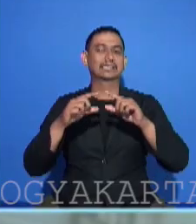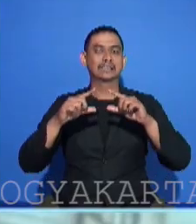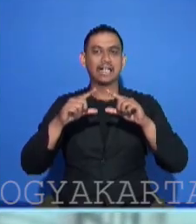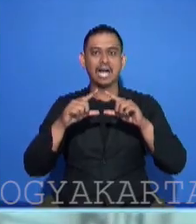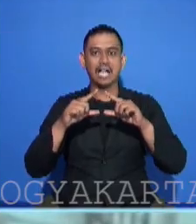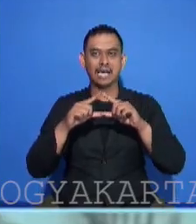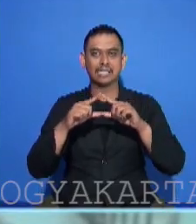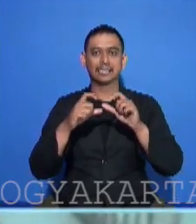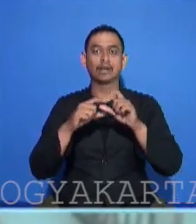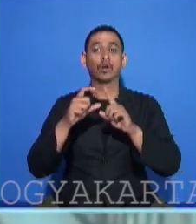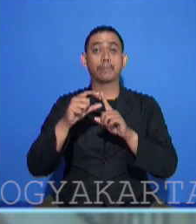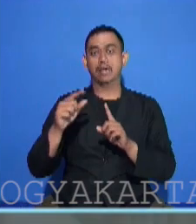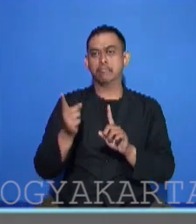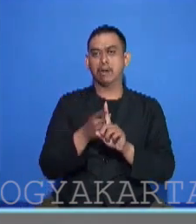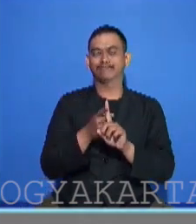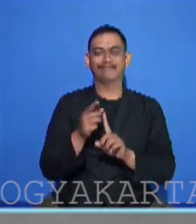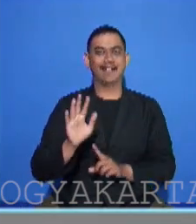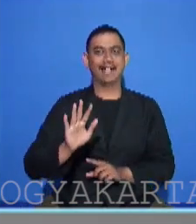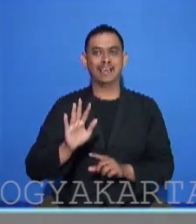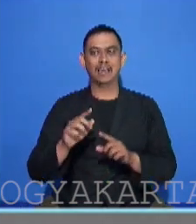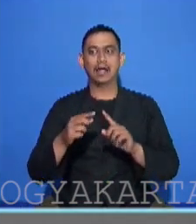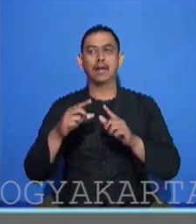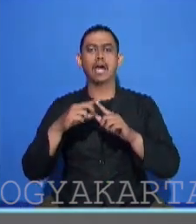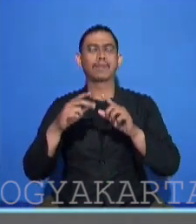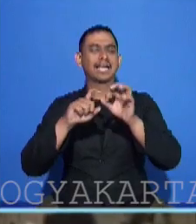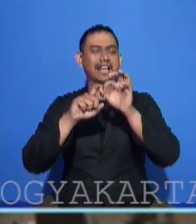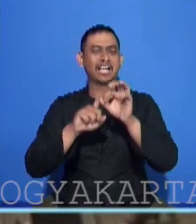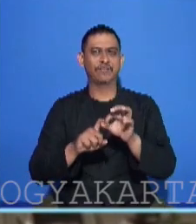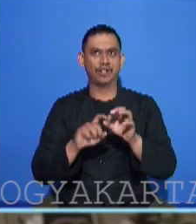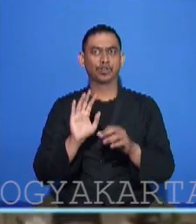tanpa paksaan. Demikian Muhammad Ridwan, TVR Yogyakarta melaporkan.